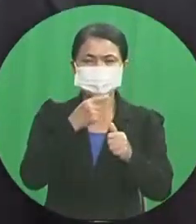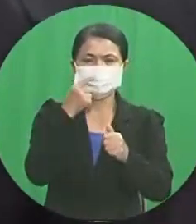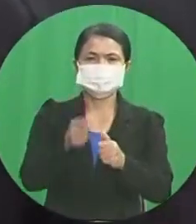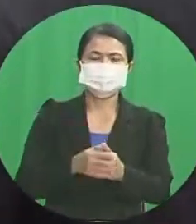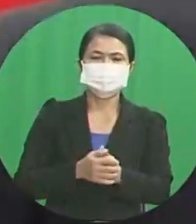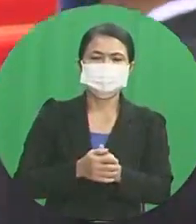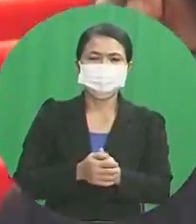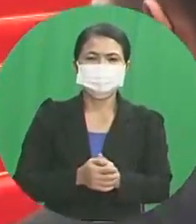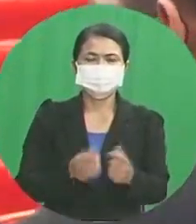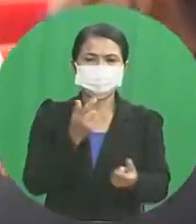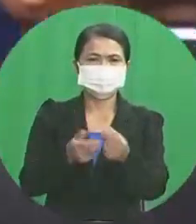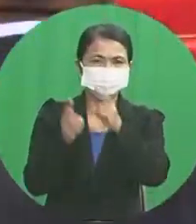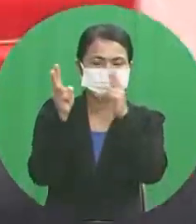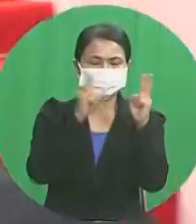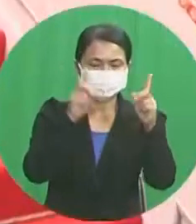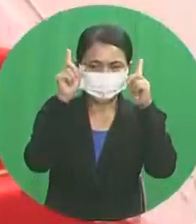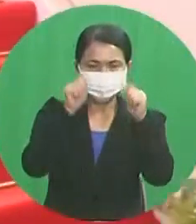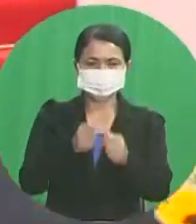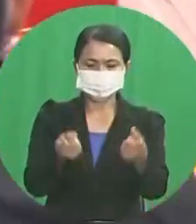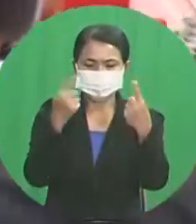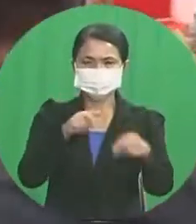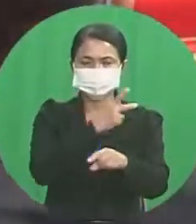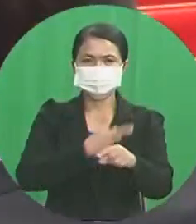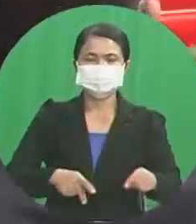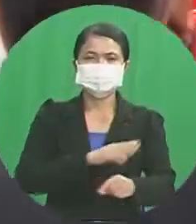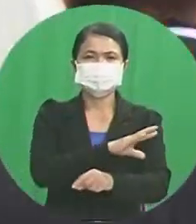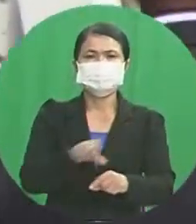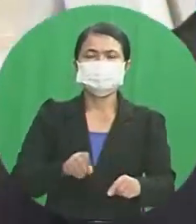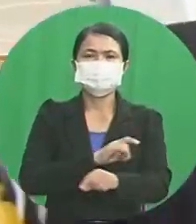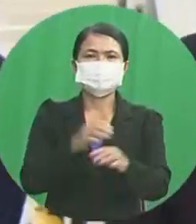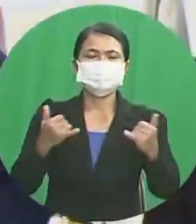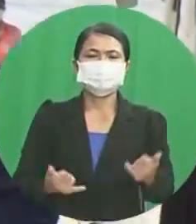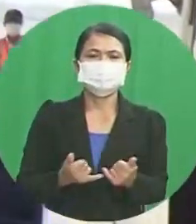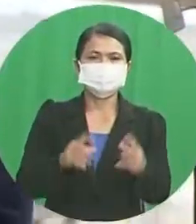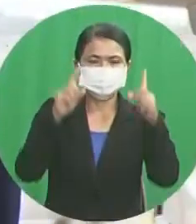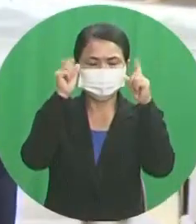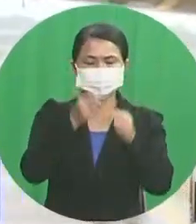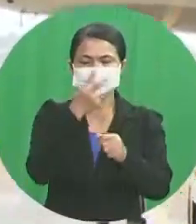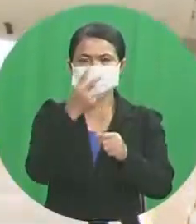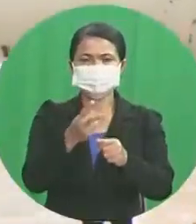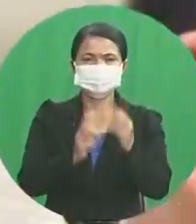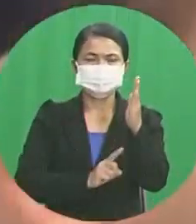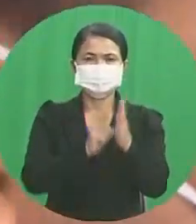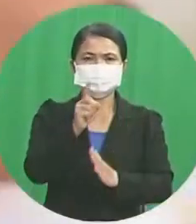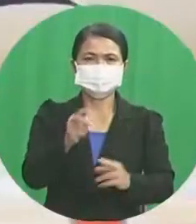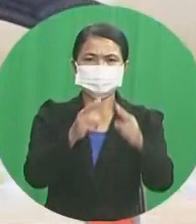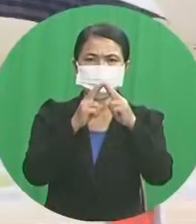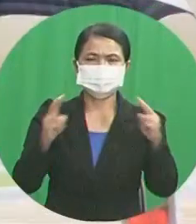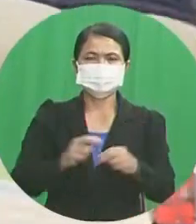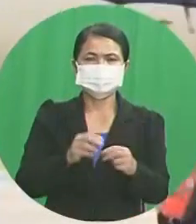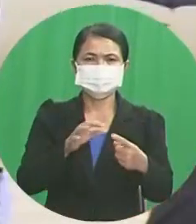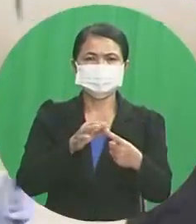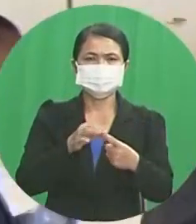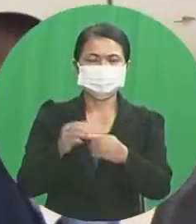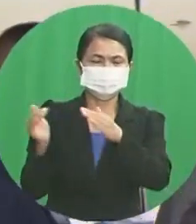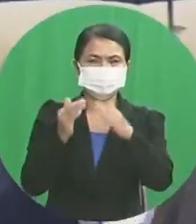សាសន៍ថាដំណើរទស្សនកិច្ចរបស់ឯកឧត្តមមកកាន់ព្រះរាជាណាចក្រកម្ពុជានាពេលនេះឯកឧត្តមឃើញមានការរីកចម្រើនយ៉ាងខ្លាំងជាពិសេស